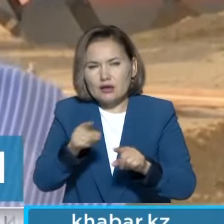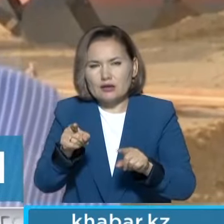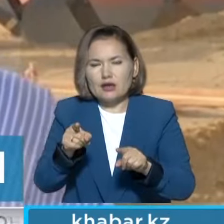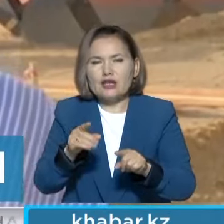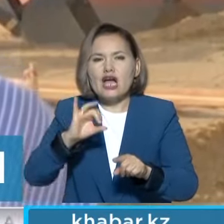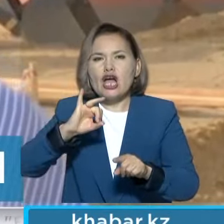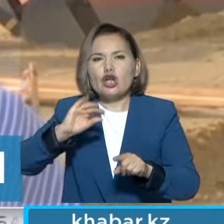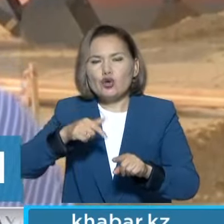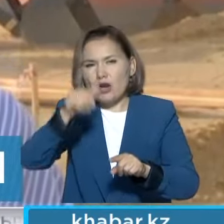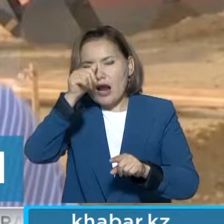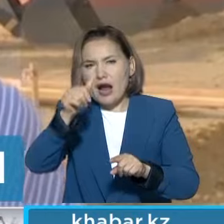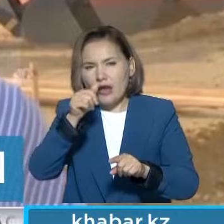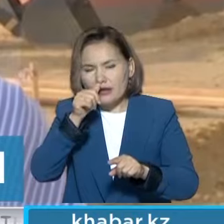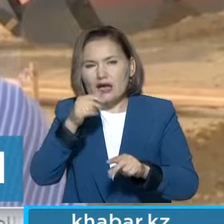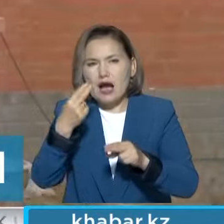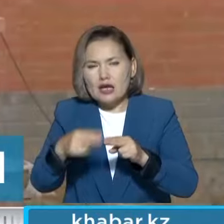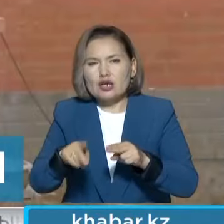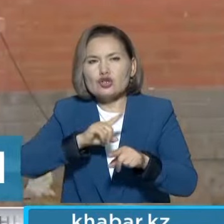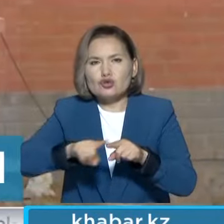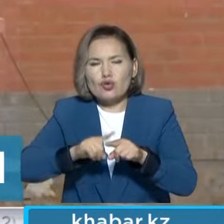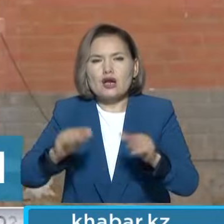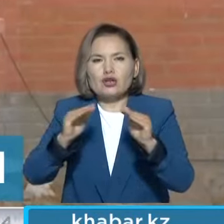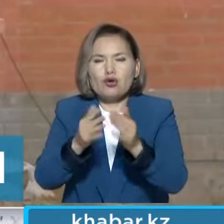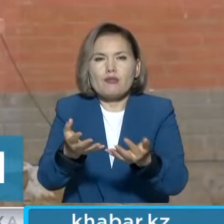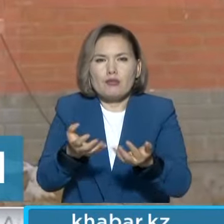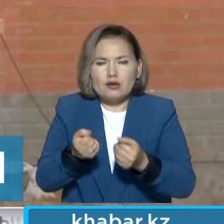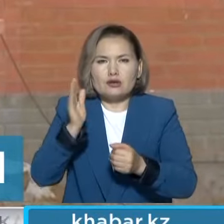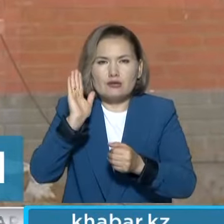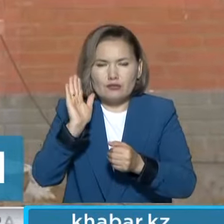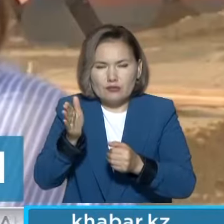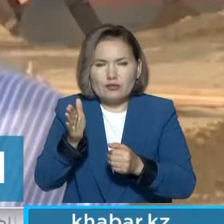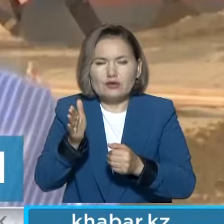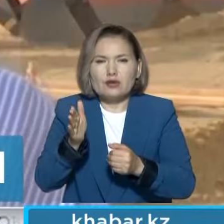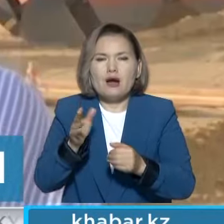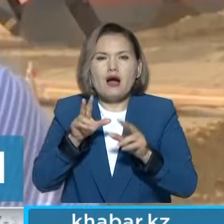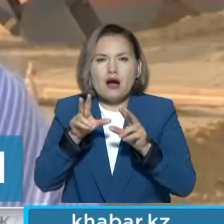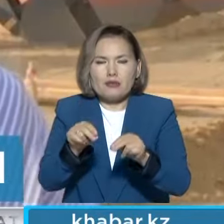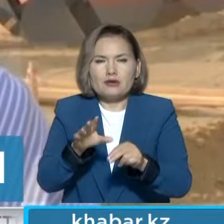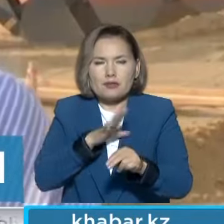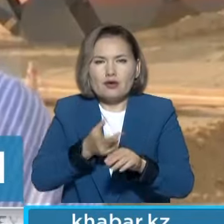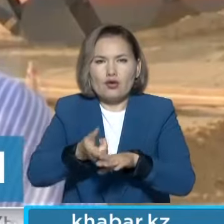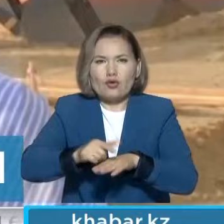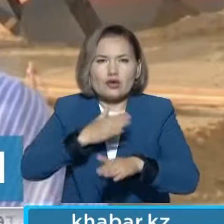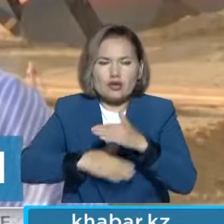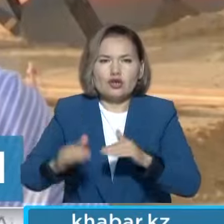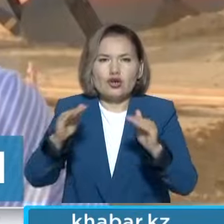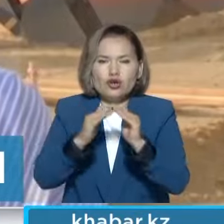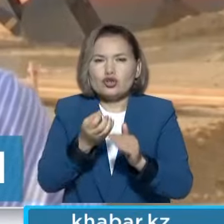осы жылдың июль айының аяғында үйге кірісіздер деп аудан әкімі өзі жиналысында қуаныштымыз. Үйіміз